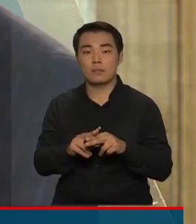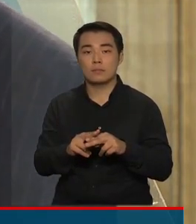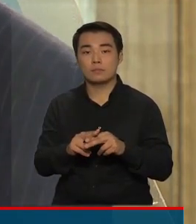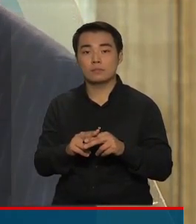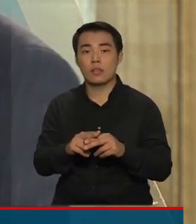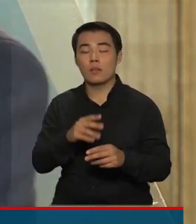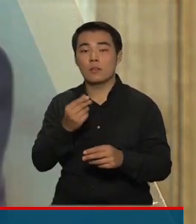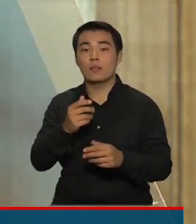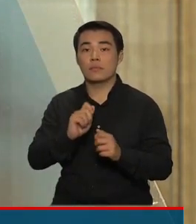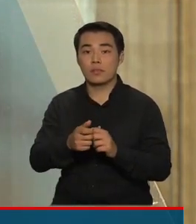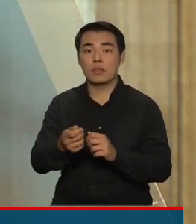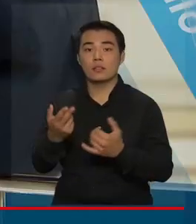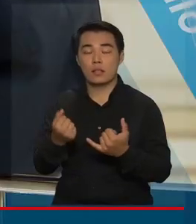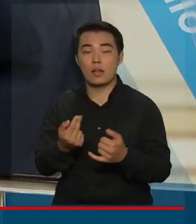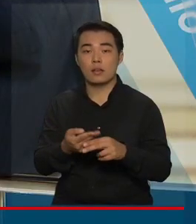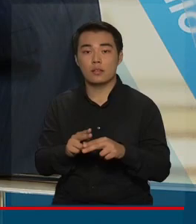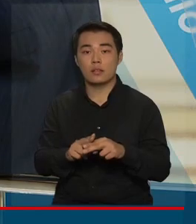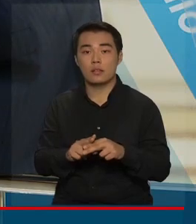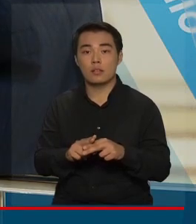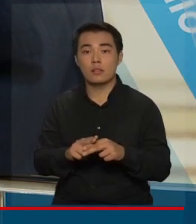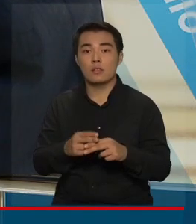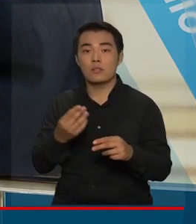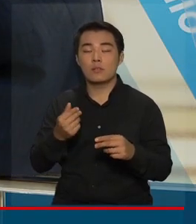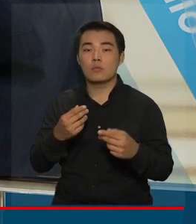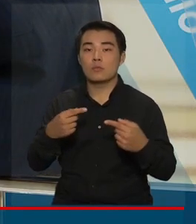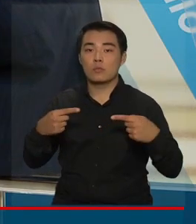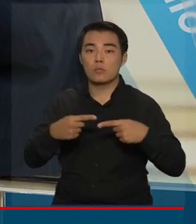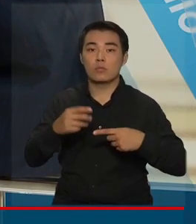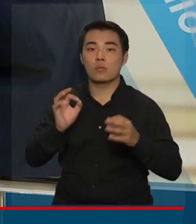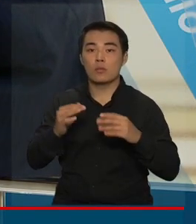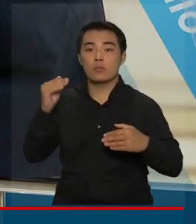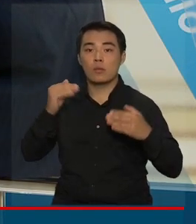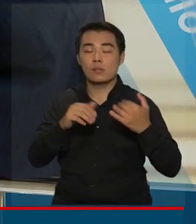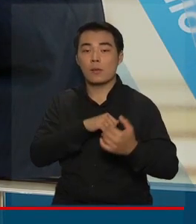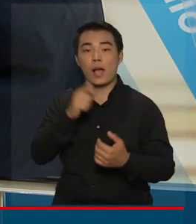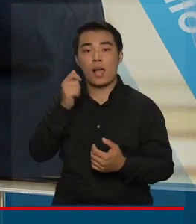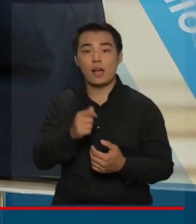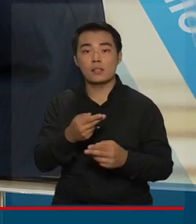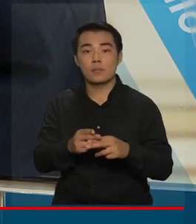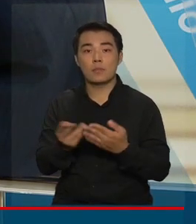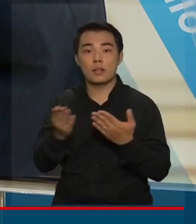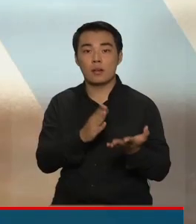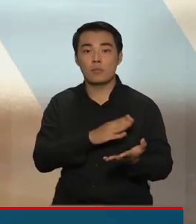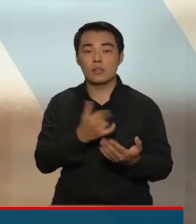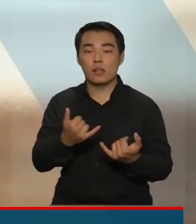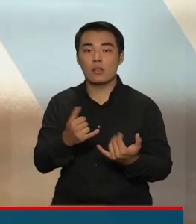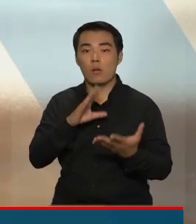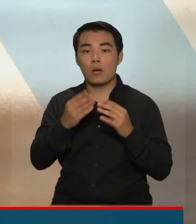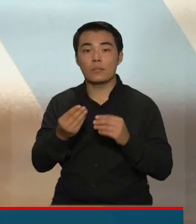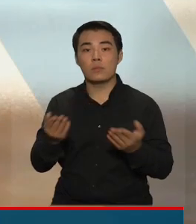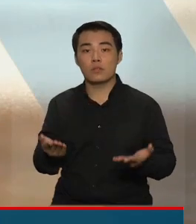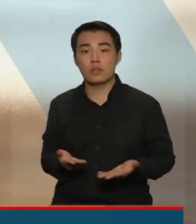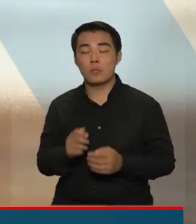енді қаржы бөлініп жатса, қажетті деңгейде, жаңа өзіңіз айттыңыз, акционерлердің де күш тартылған, жергілікті бюджет, мемлекеттік бюджет